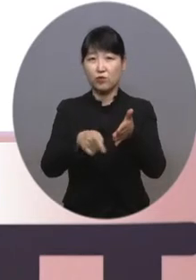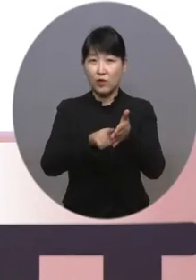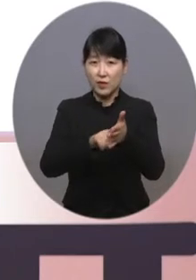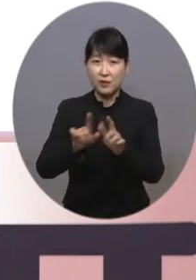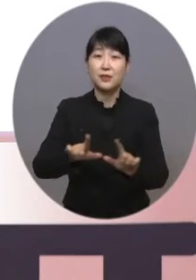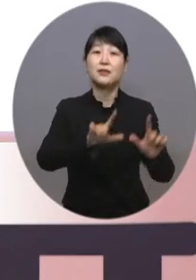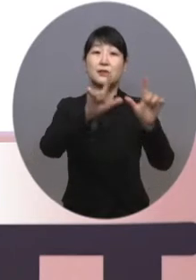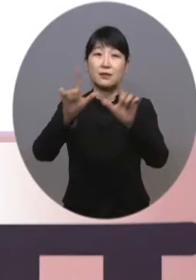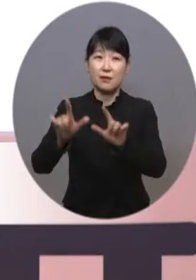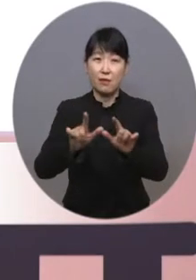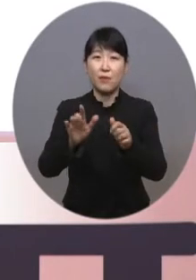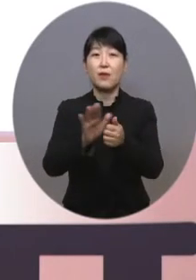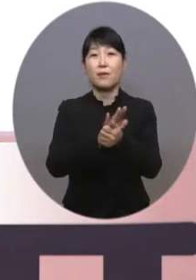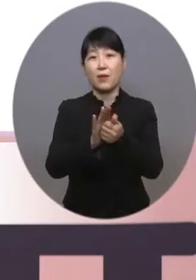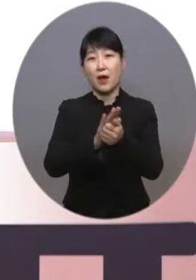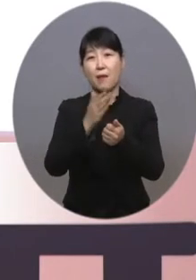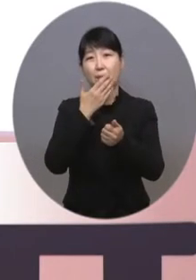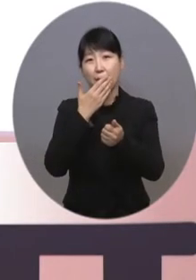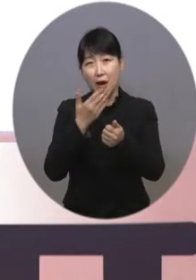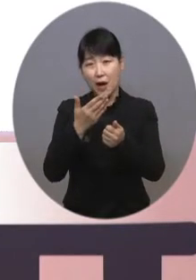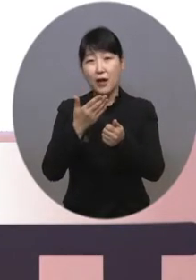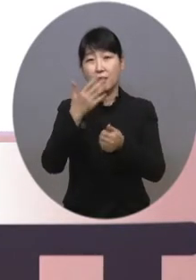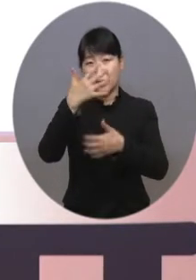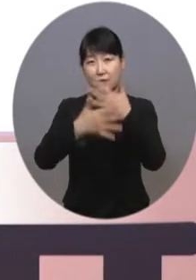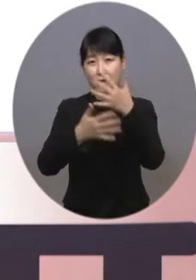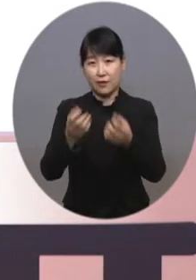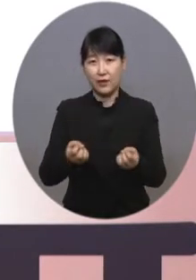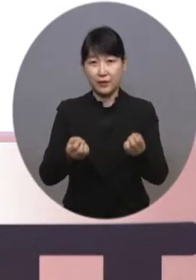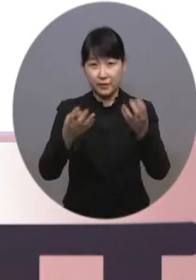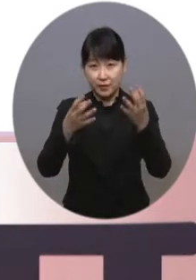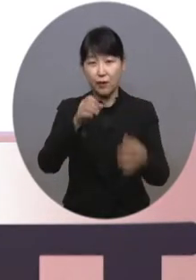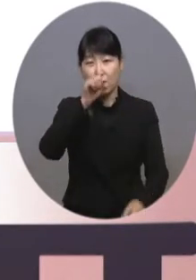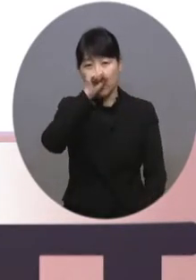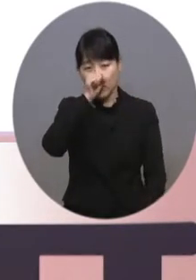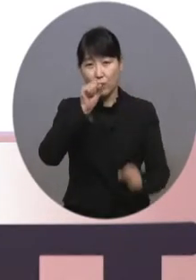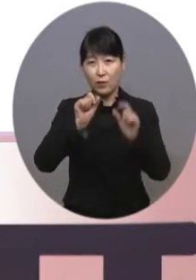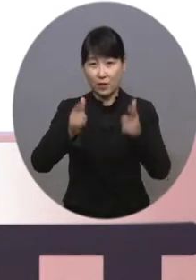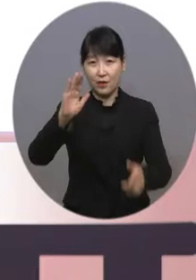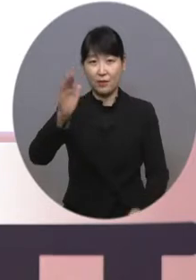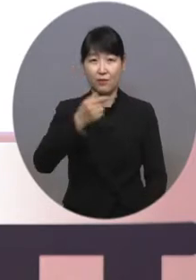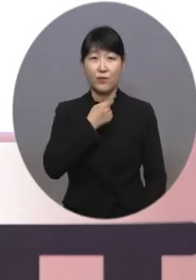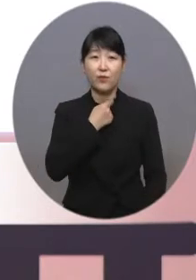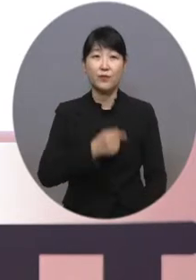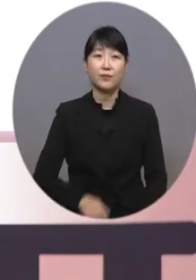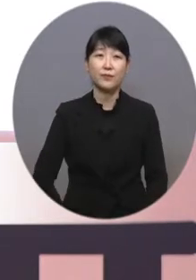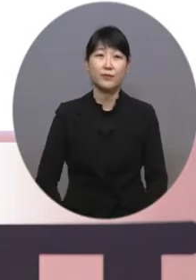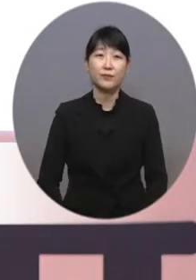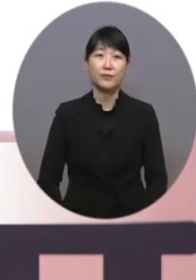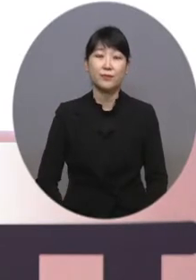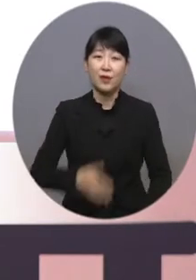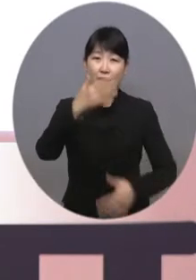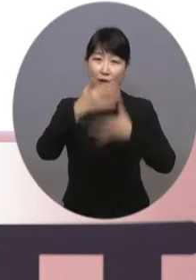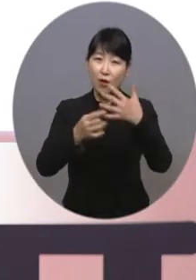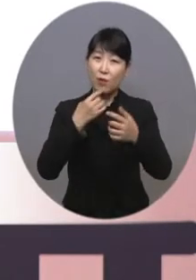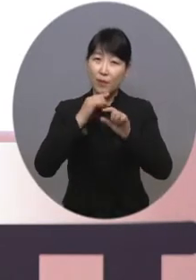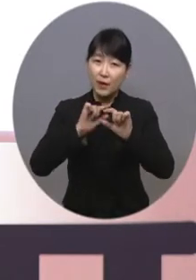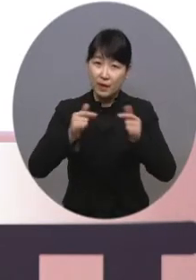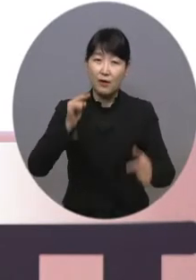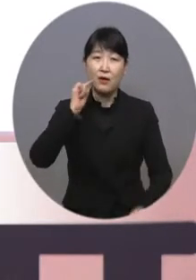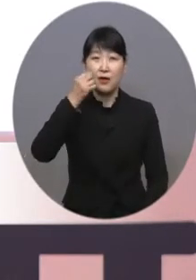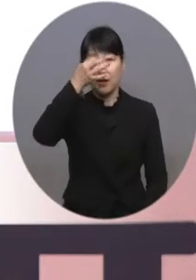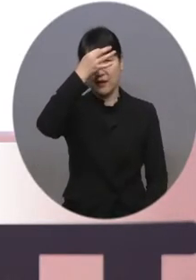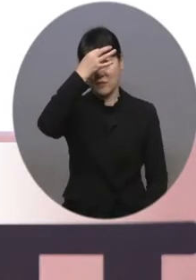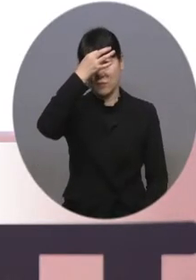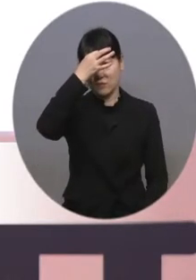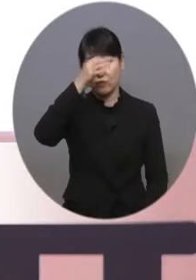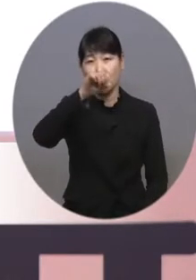또 일상생활에 그 배려를 줄 수 있는 그런 좋은 그 영화제가 되었으면 좋겠습니다. 영화뿐만이 아니라 우리